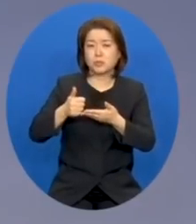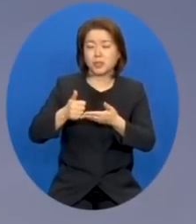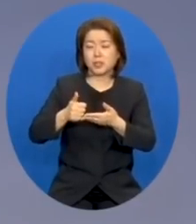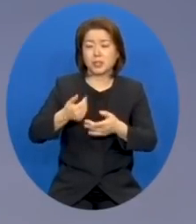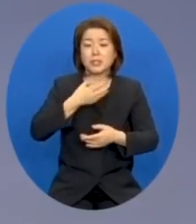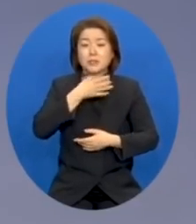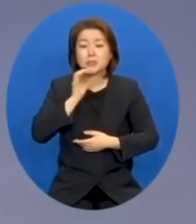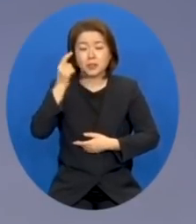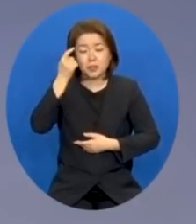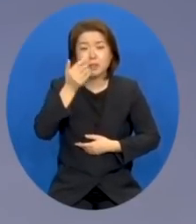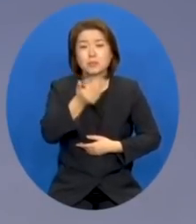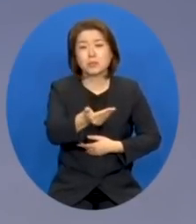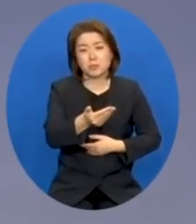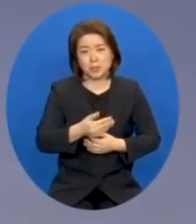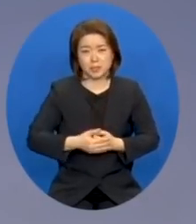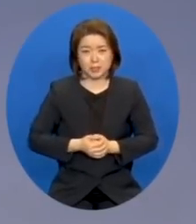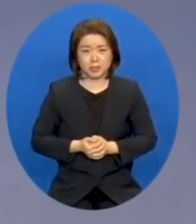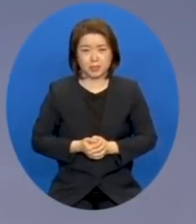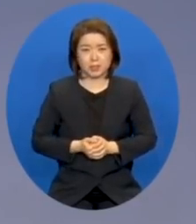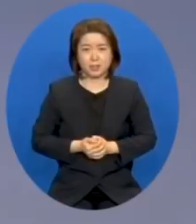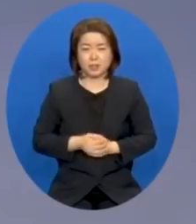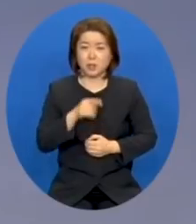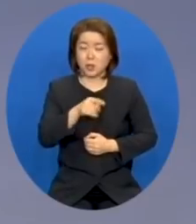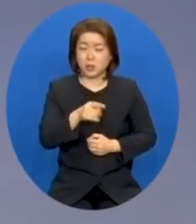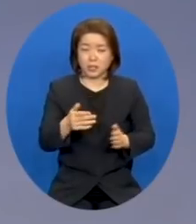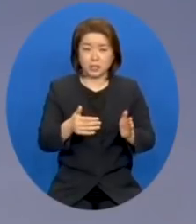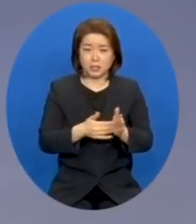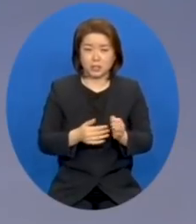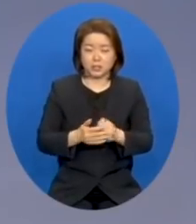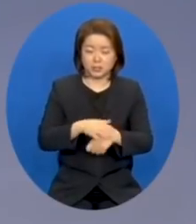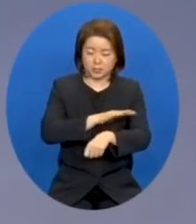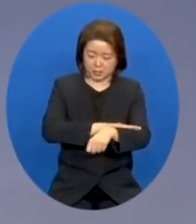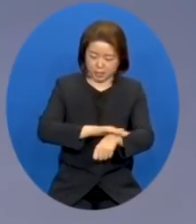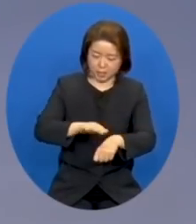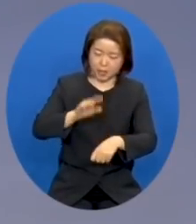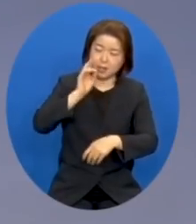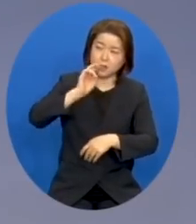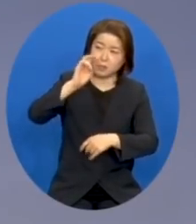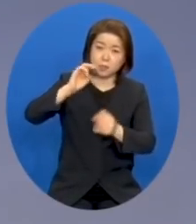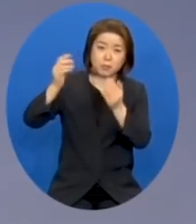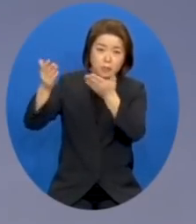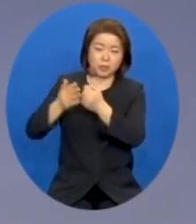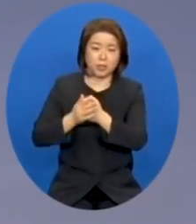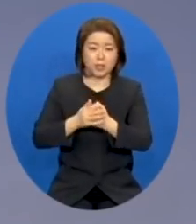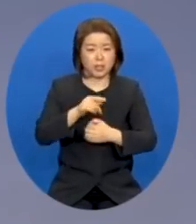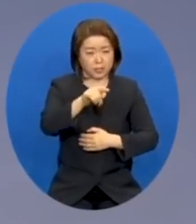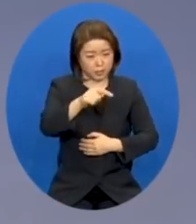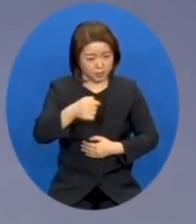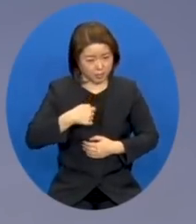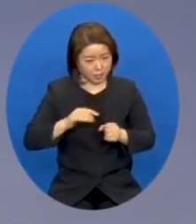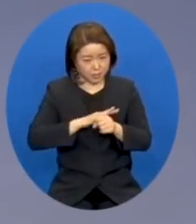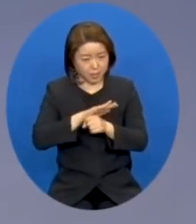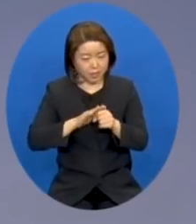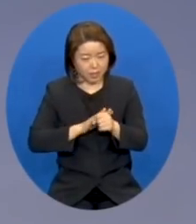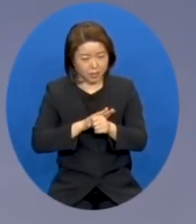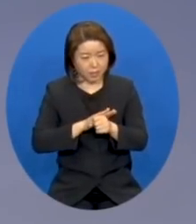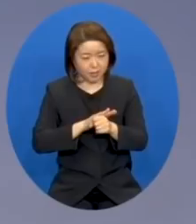시몬에게 물으셨는데 4 호기 까지는 뭐 잘 불렀어요 넌 날 사랑하느냐